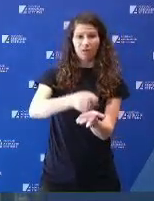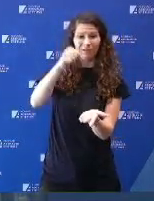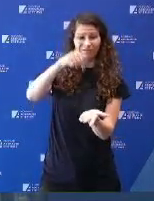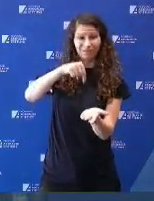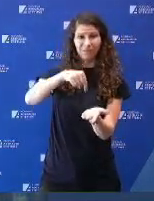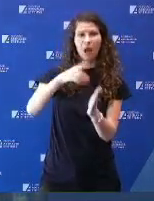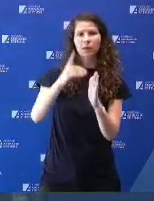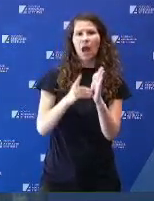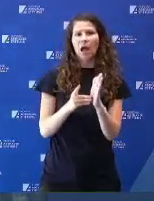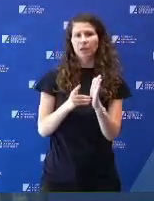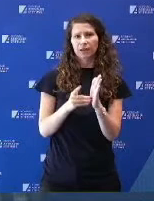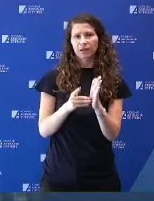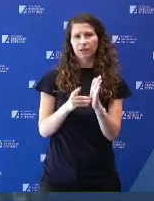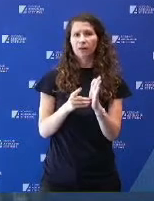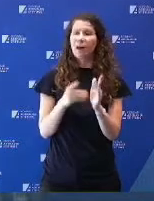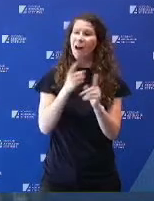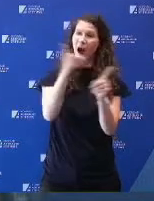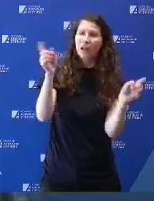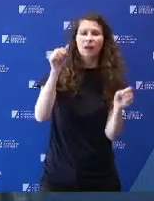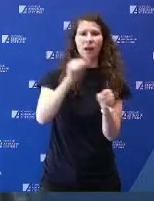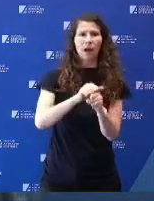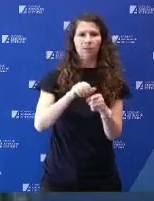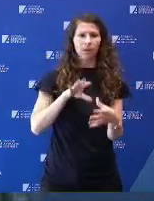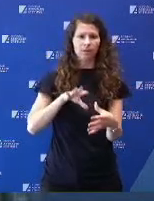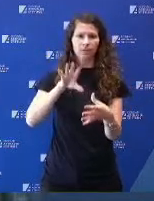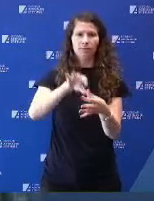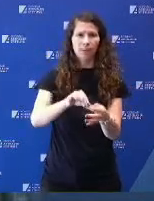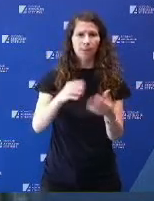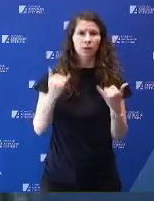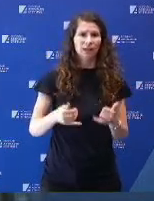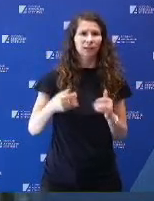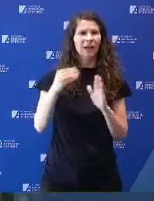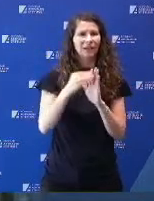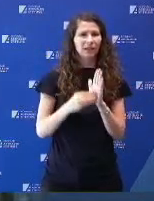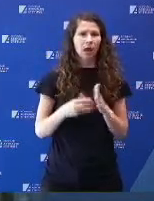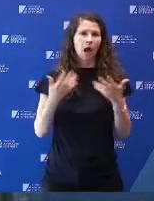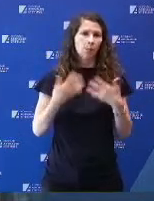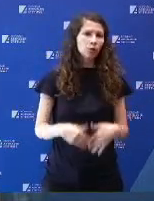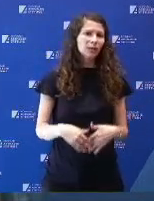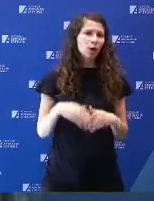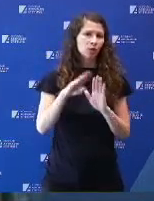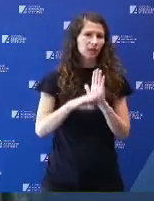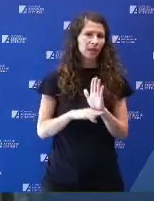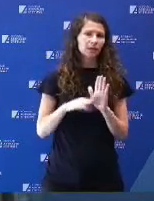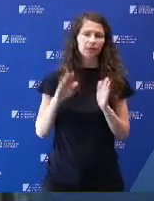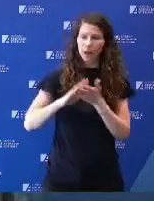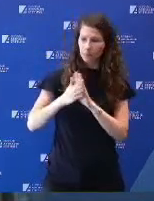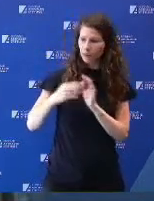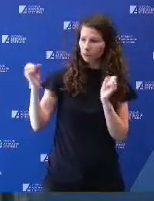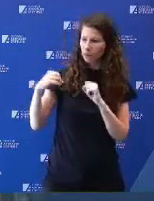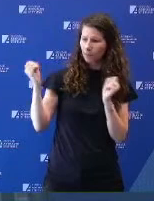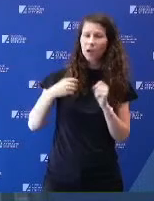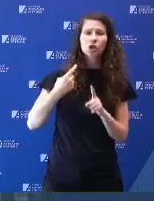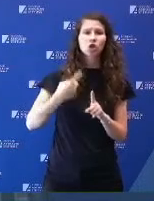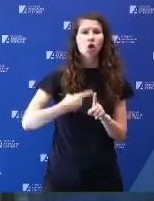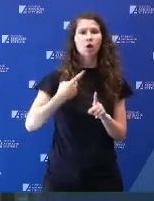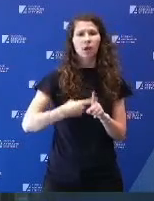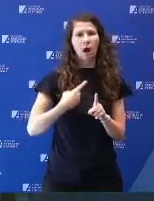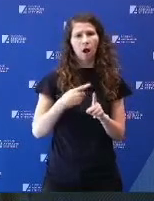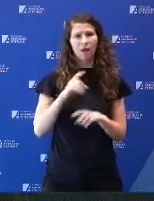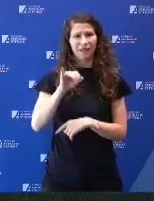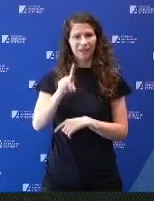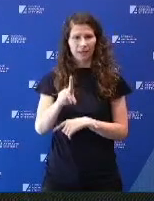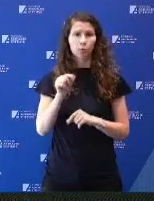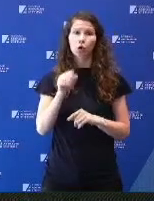allen Ämtern zur Verfügung steht. Und da hat man sich jetzt mit dem Registerharmonisierungsgesetz darauf geeinigt, dass das die Steuer-ID ist. Das heißt, in Zukunft werden Sie zum